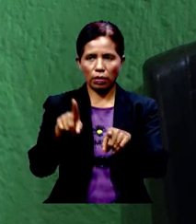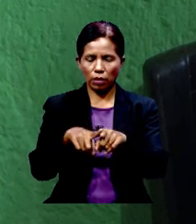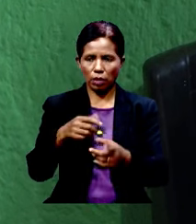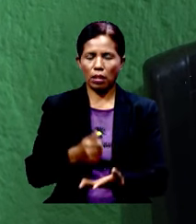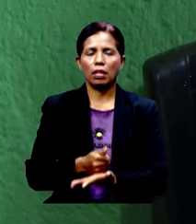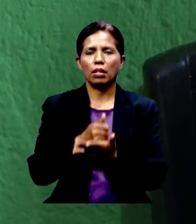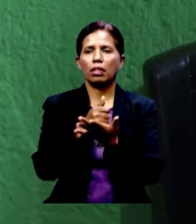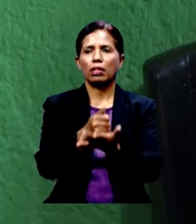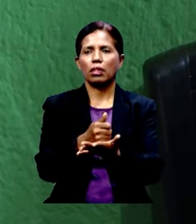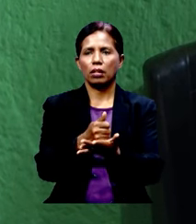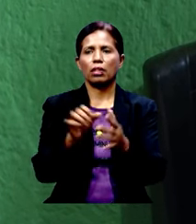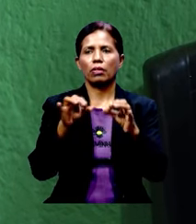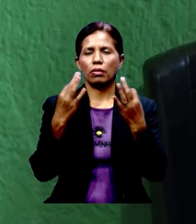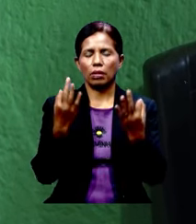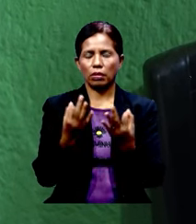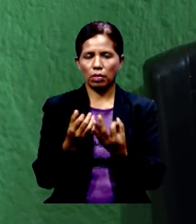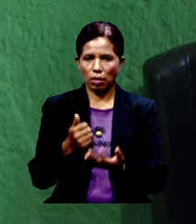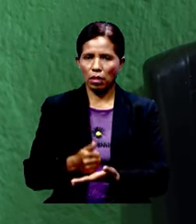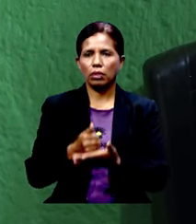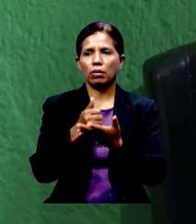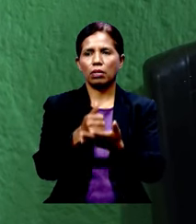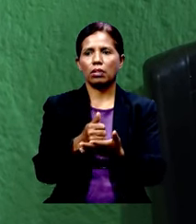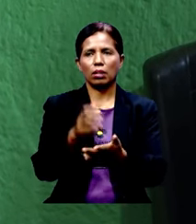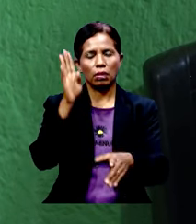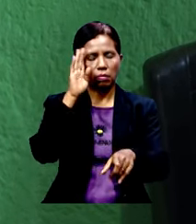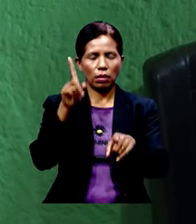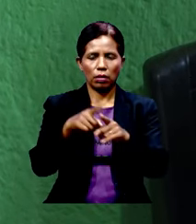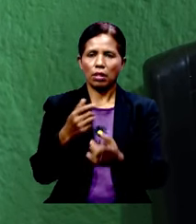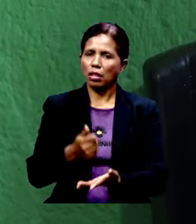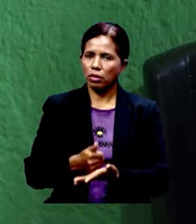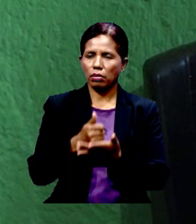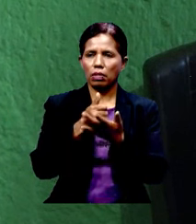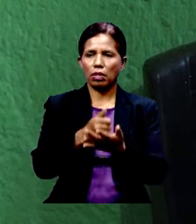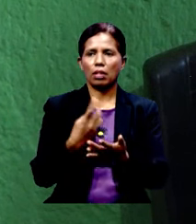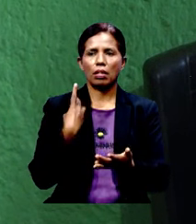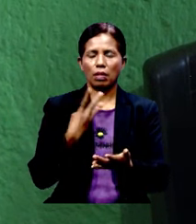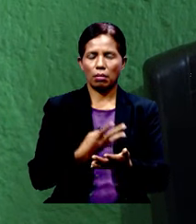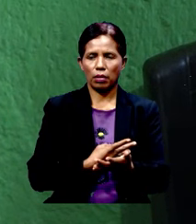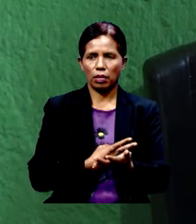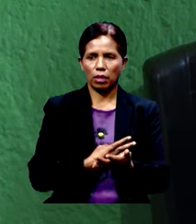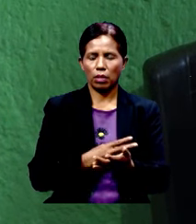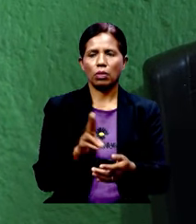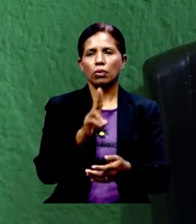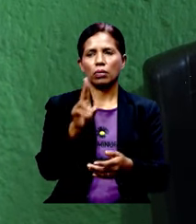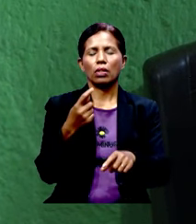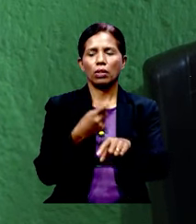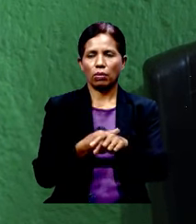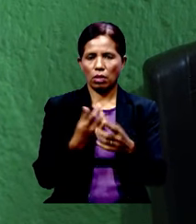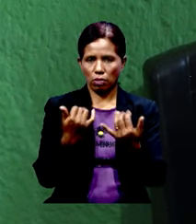ajudan. Famila, ajudan. Mawalin sira, ajudan. Maka muri, ngasta hela toa